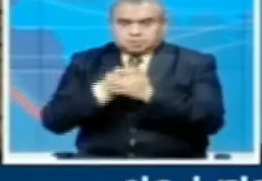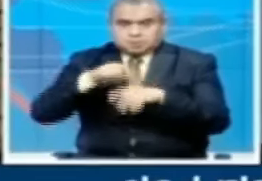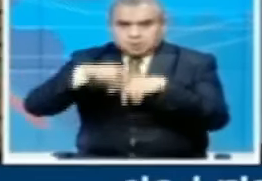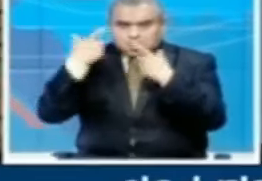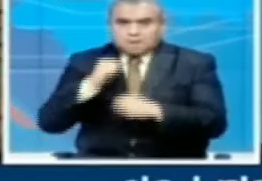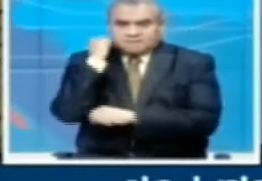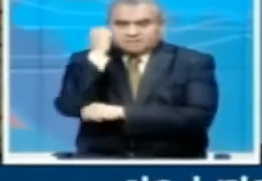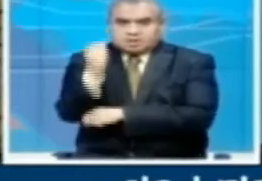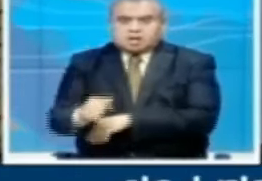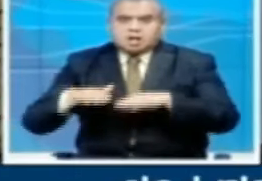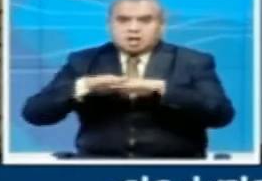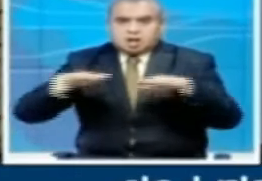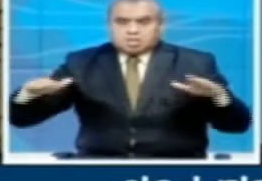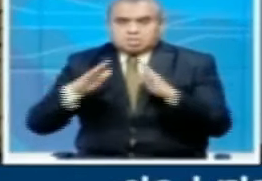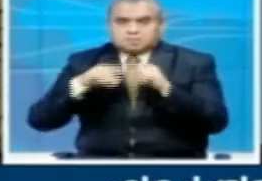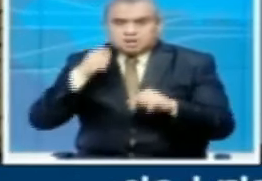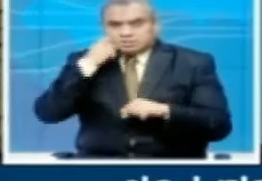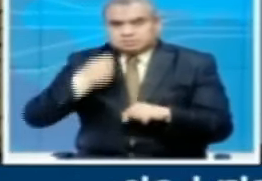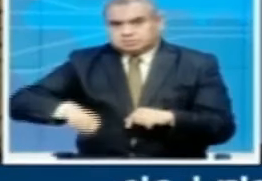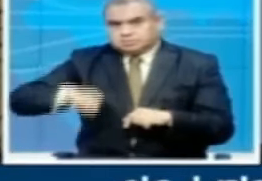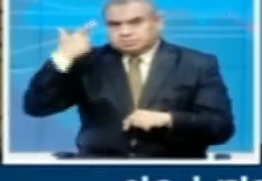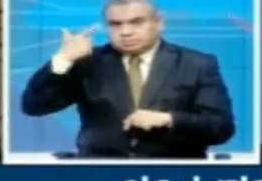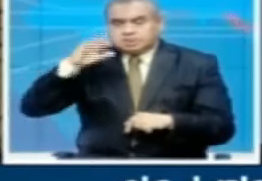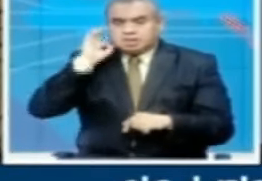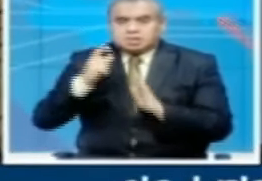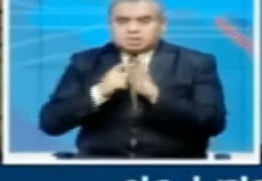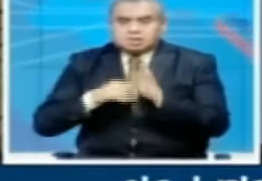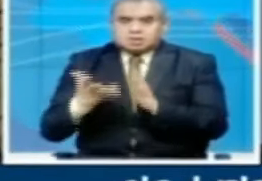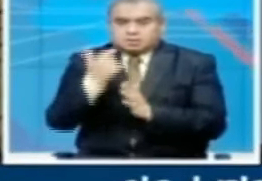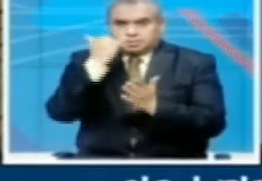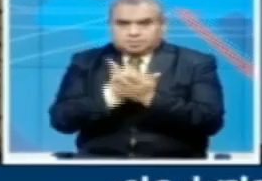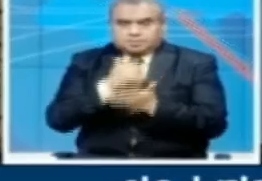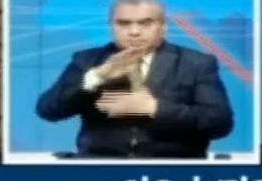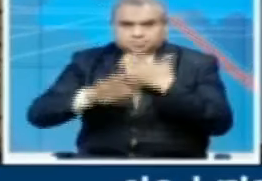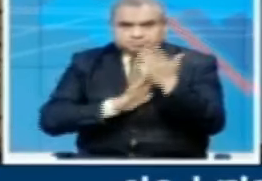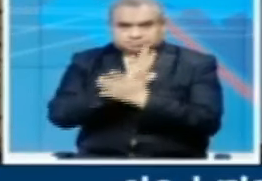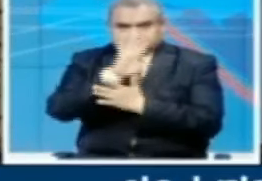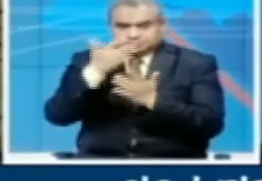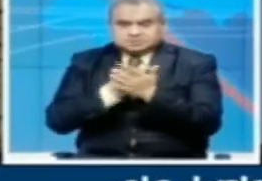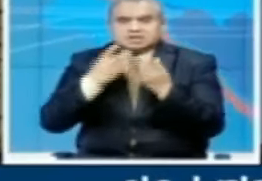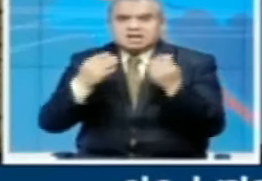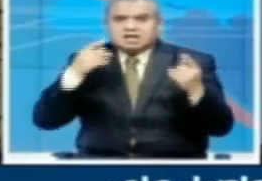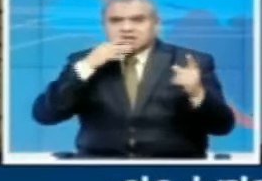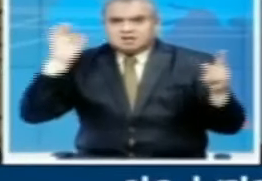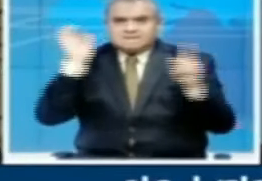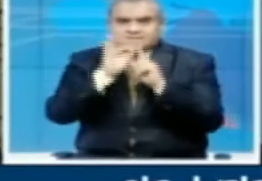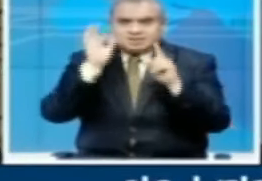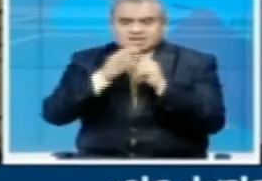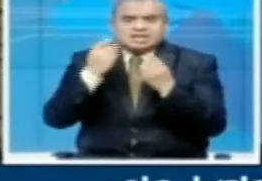أرض مصر المقدسة التي طالما كانت موضعا للاستهداف والعدوان،